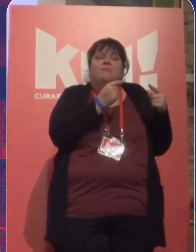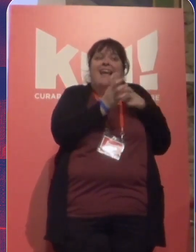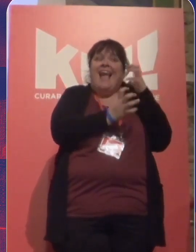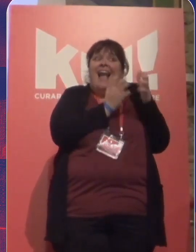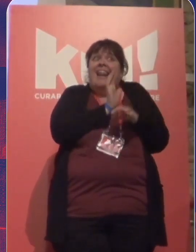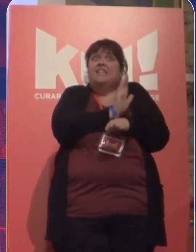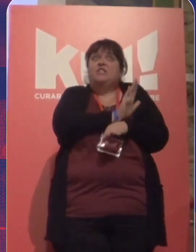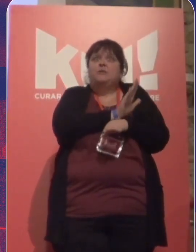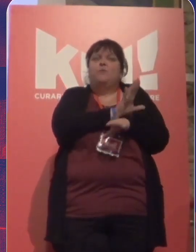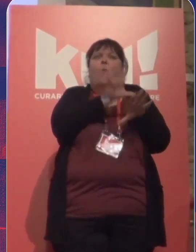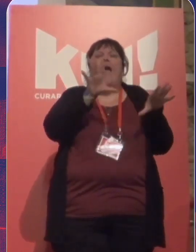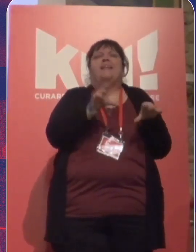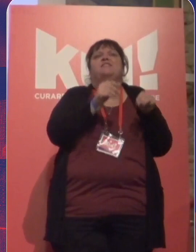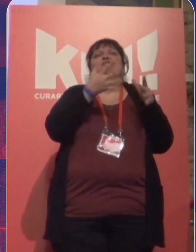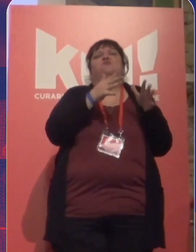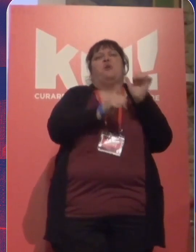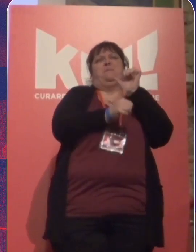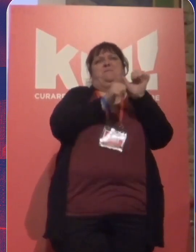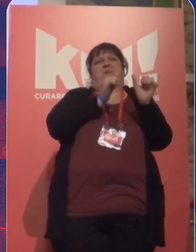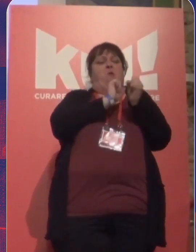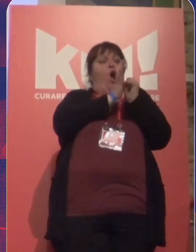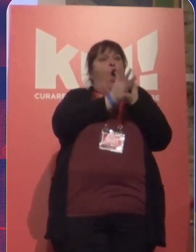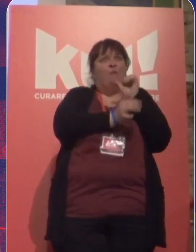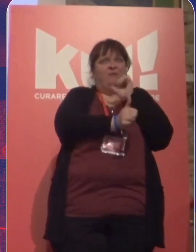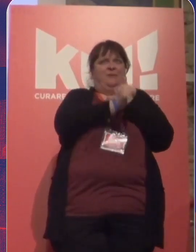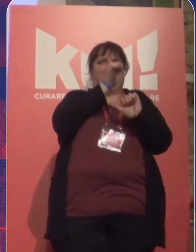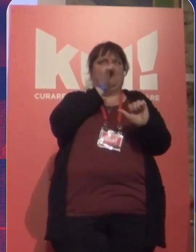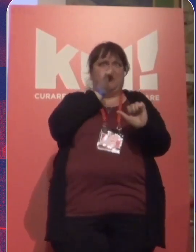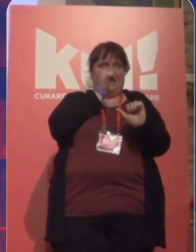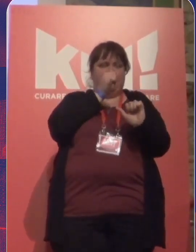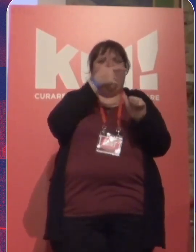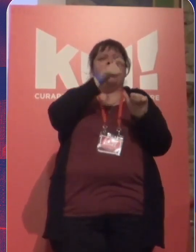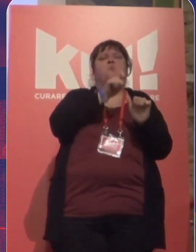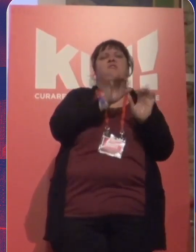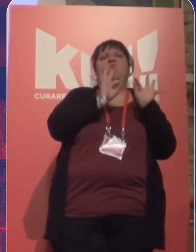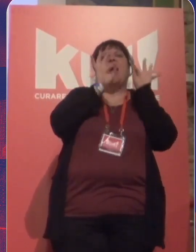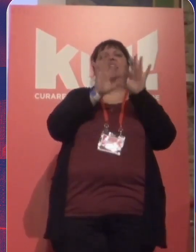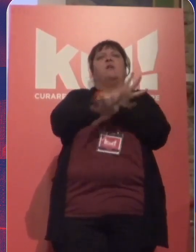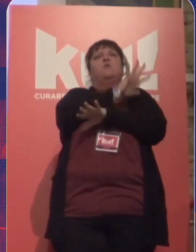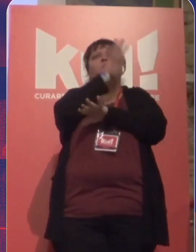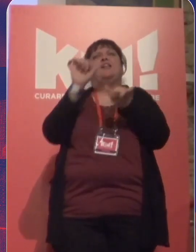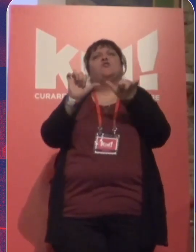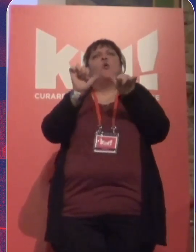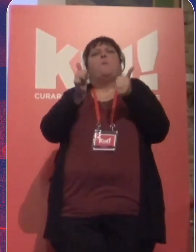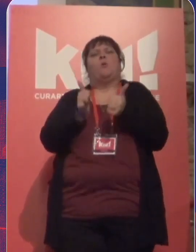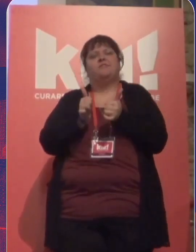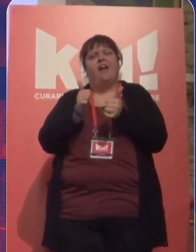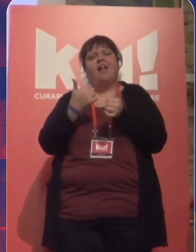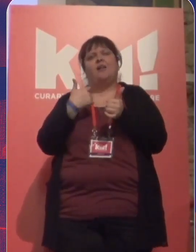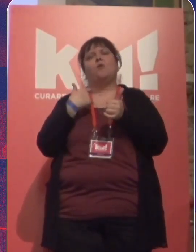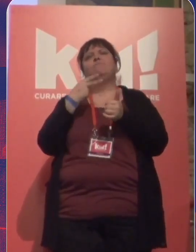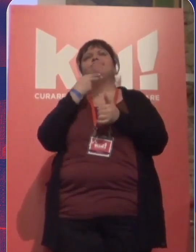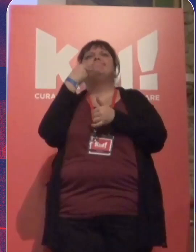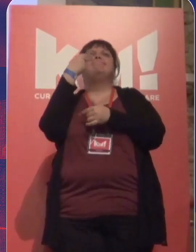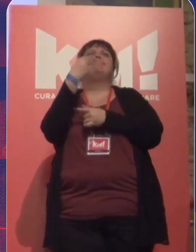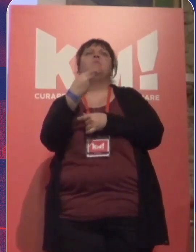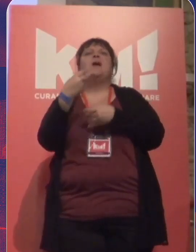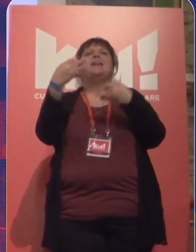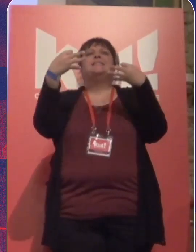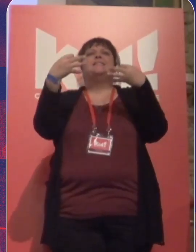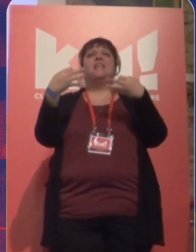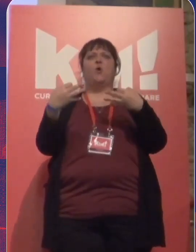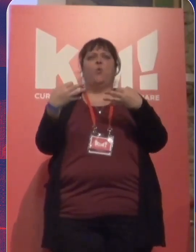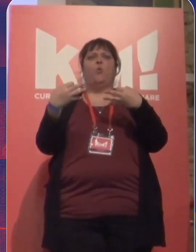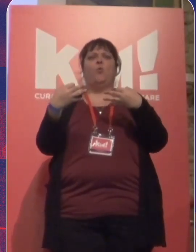un altro paradigma che io chiamo punto paradigma securitario dove in primo piano non era più